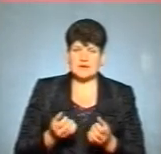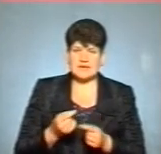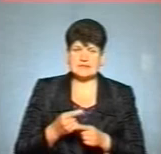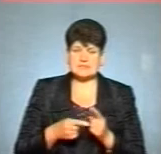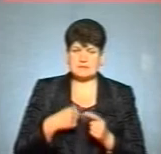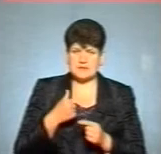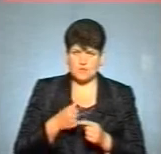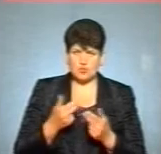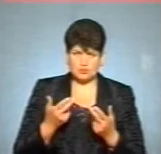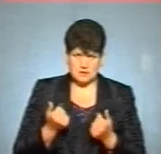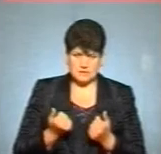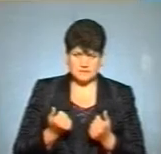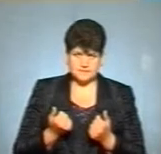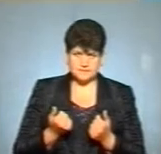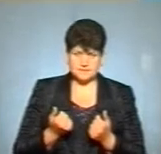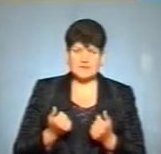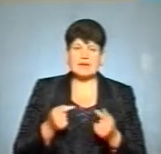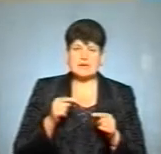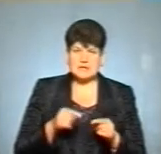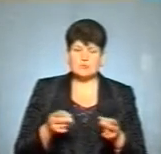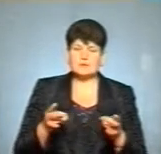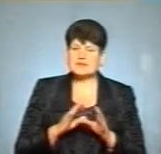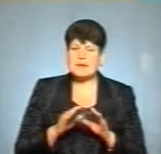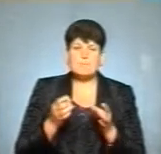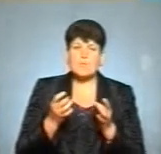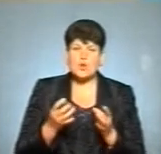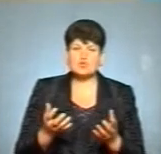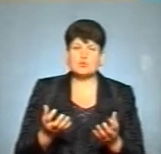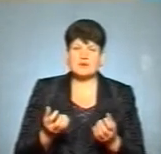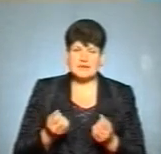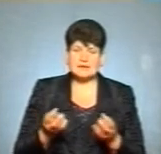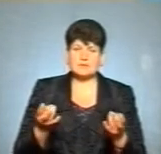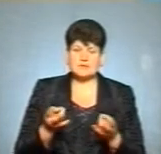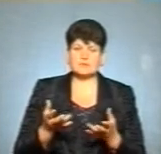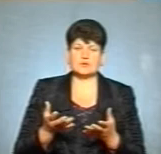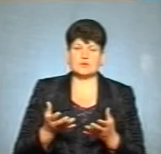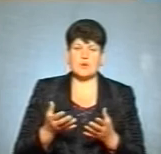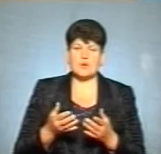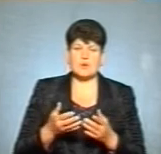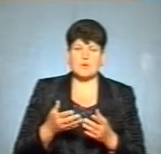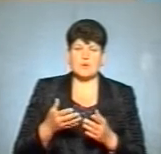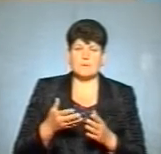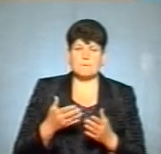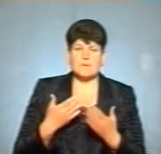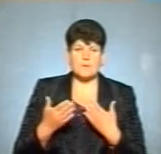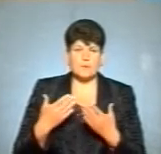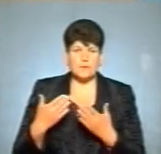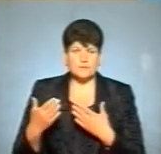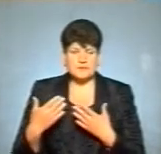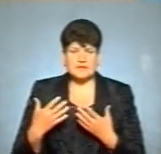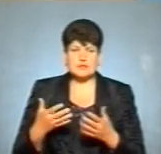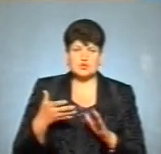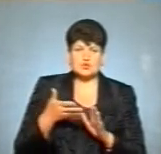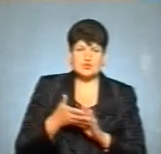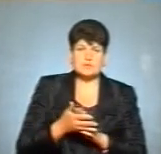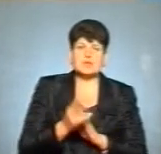півроку, так, до виборів? Так, їх потрібно не просто прийняти, їх потрібно прокомунікувати, їх потрібно зрозуміти, перш за все, це тим, хто їх приймає,